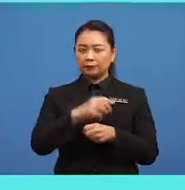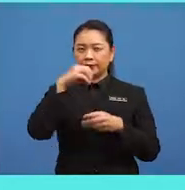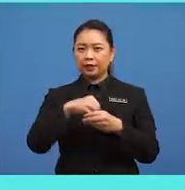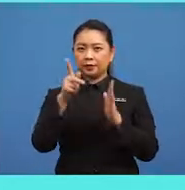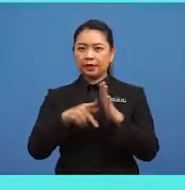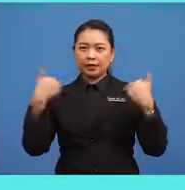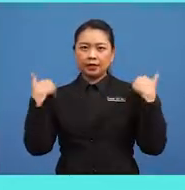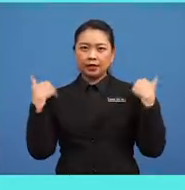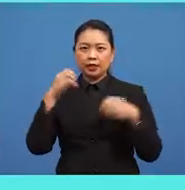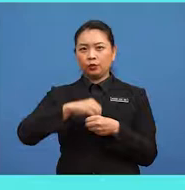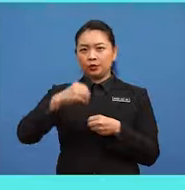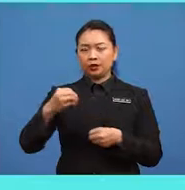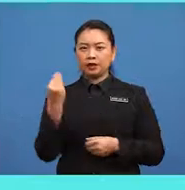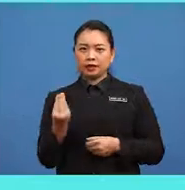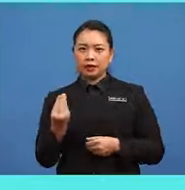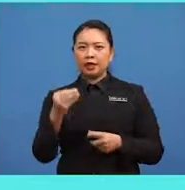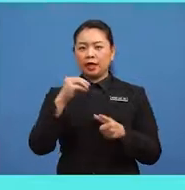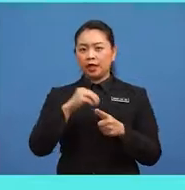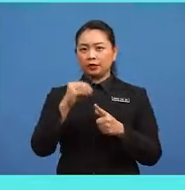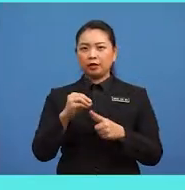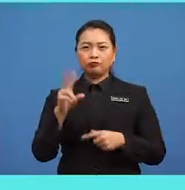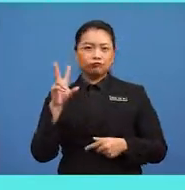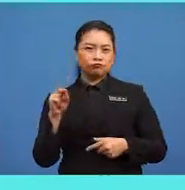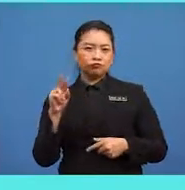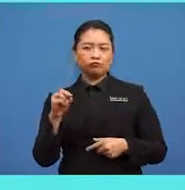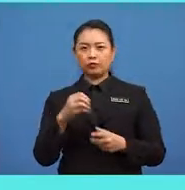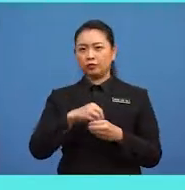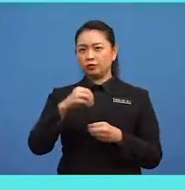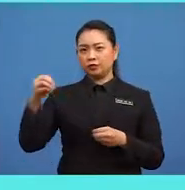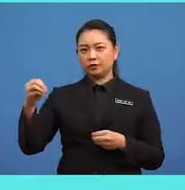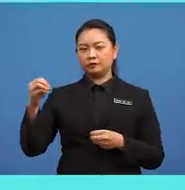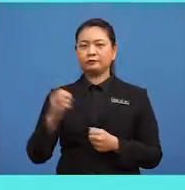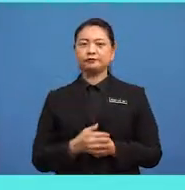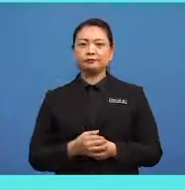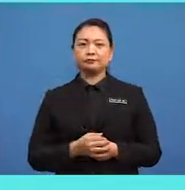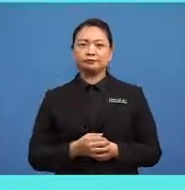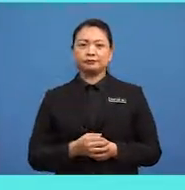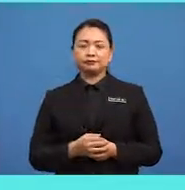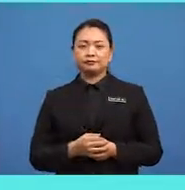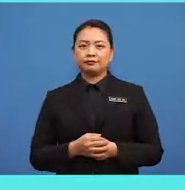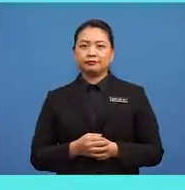dalam keadaan oksigen yang terhad atau tanpa kehadiran oksigen.